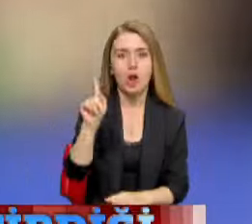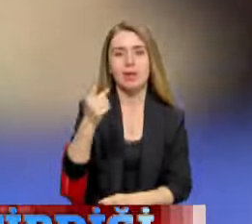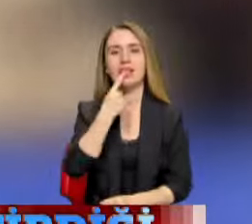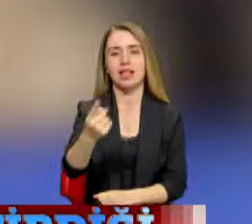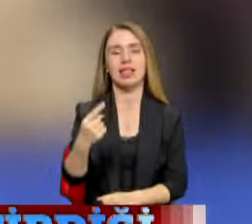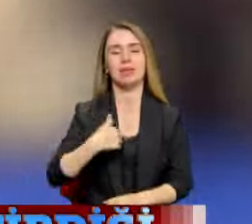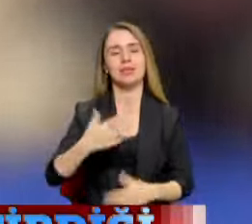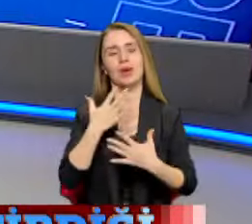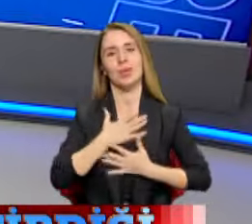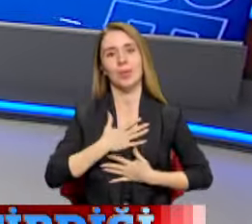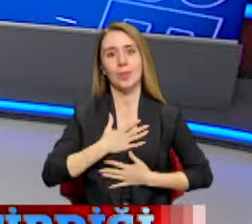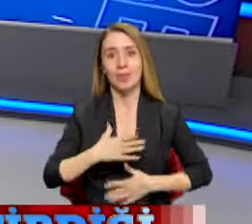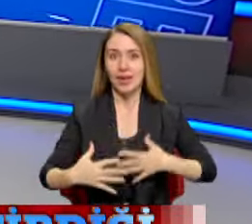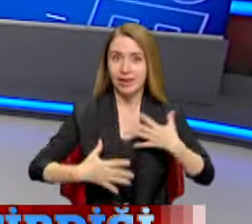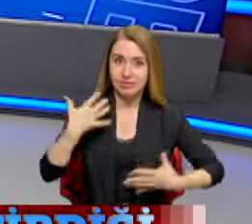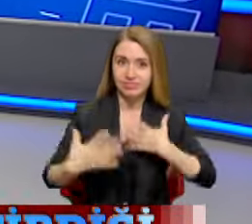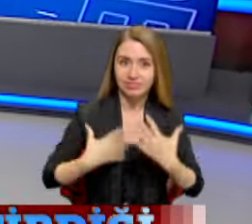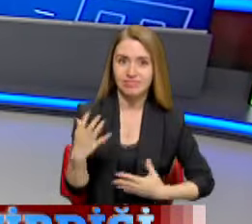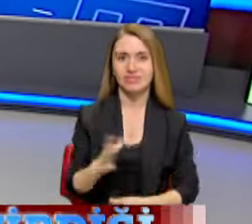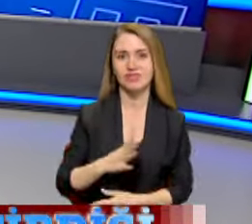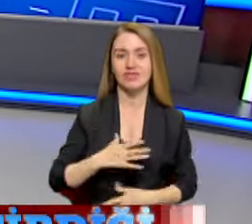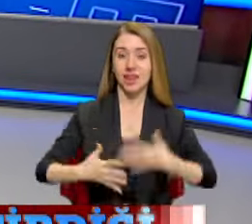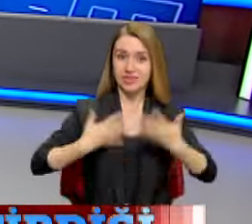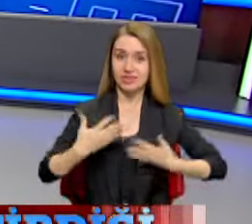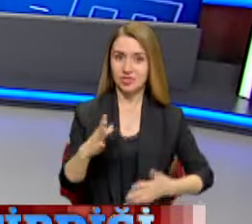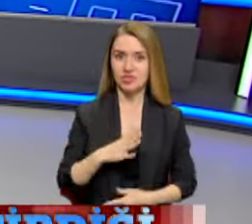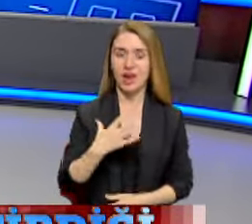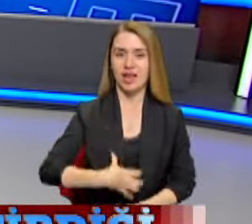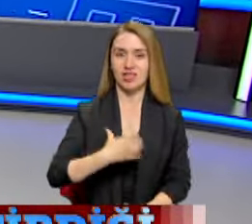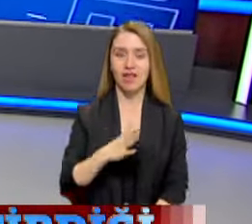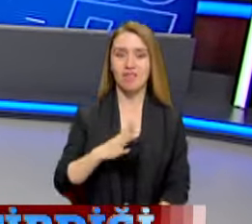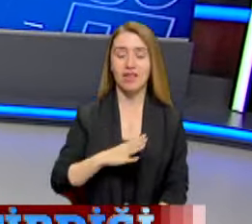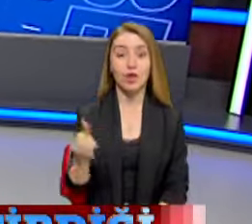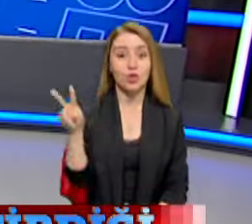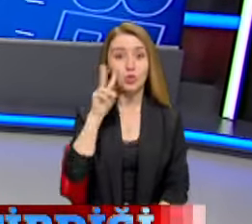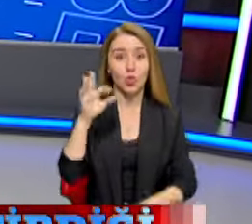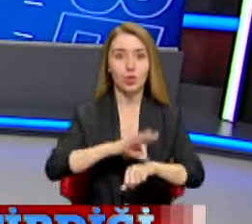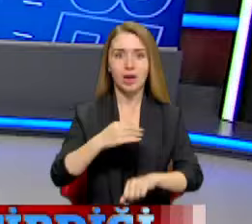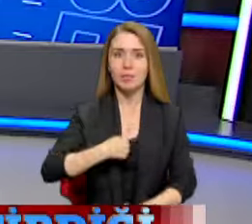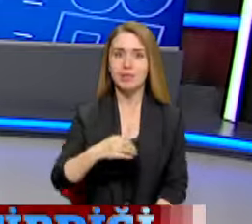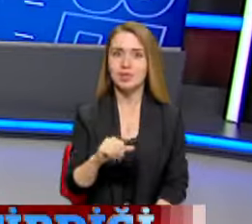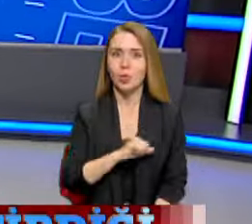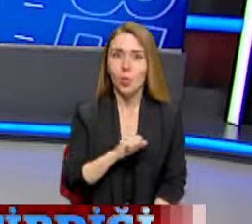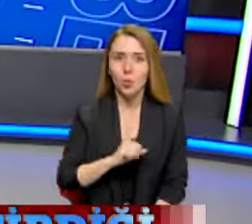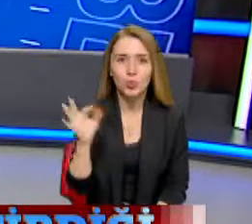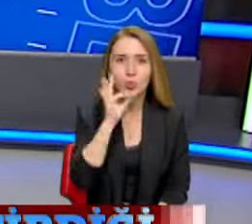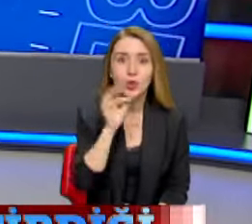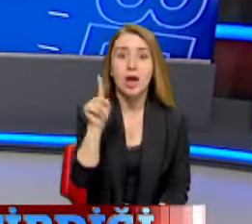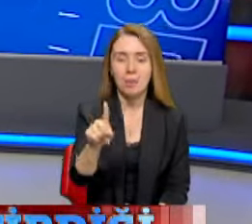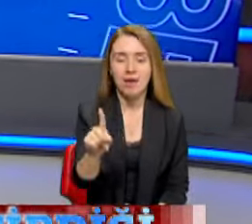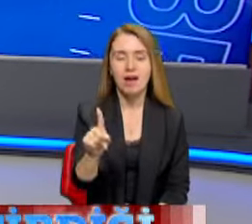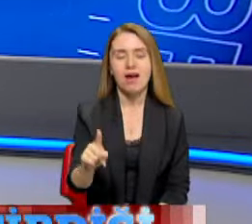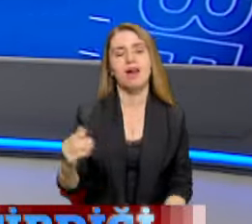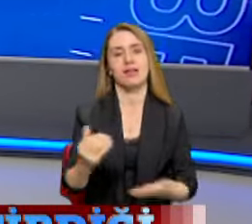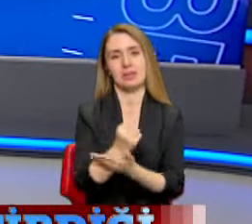an yüreğimizi hoplattılar. Sevinci ilk dakikada yaşattılar. Son dakikada da yüreğimizi hoplattılar ama orada da üzmediler